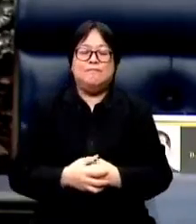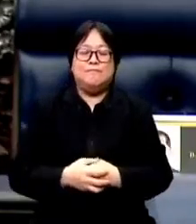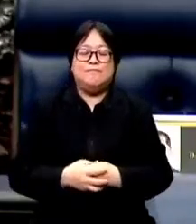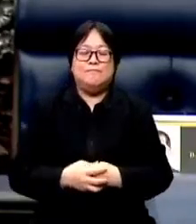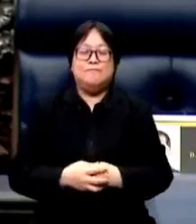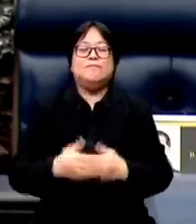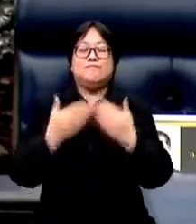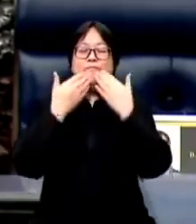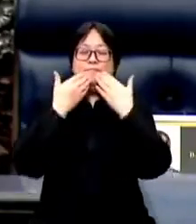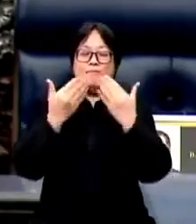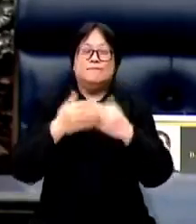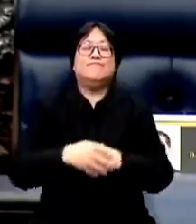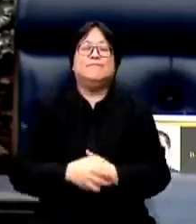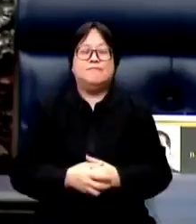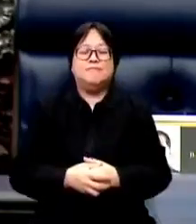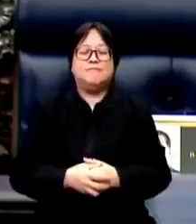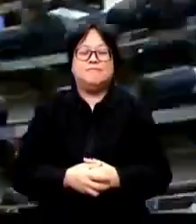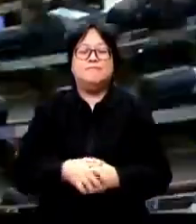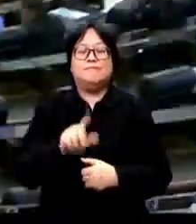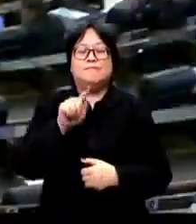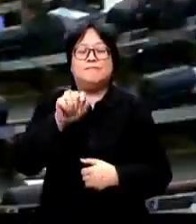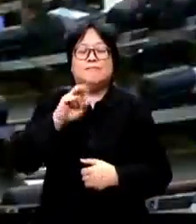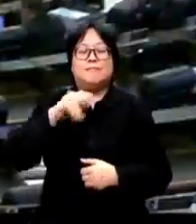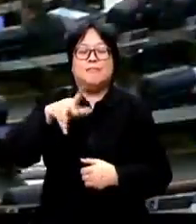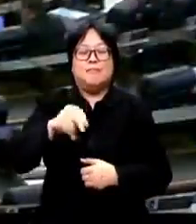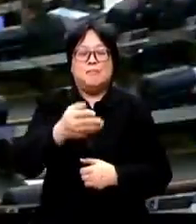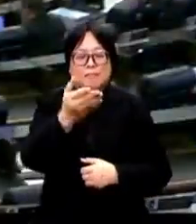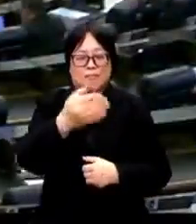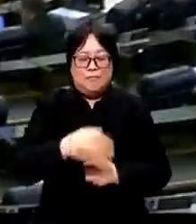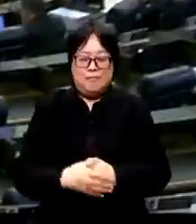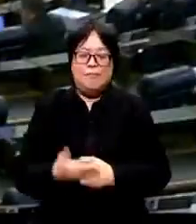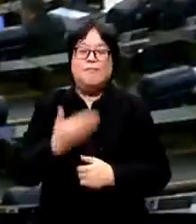peranggan sekian terima kasih tanin terima kasih ee yang berhorat